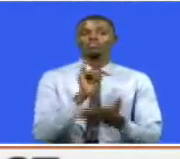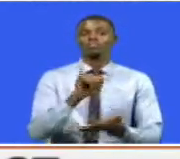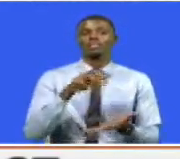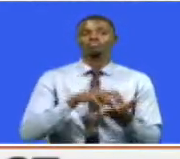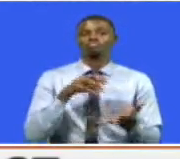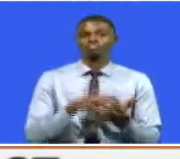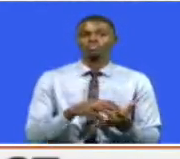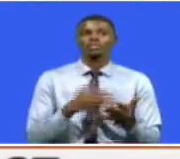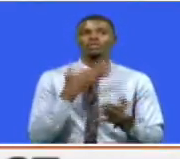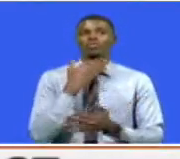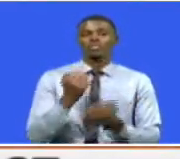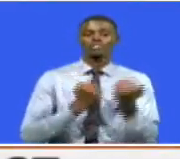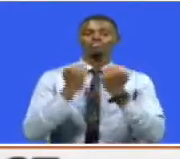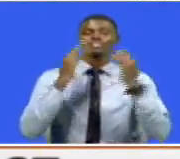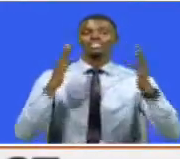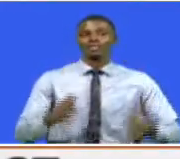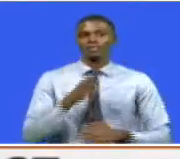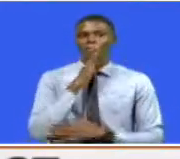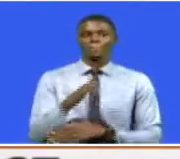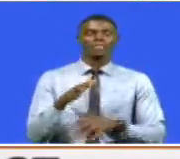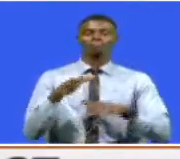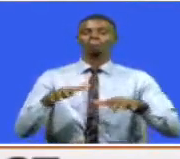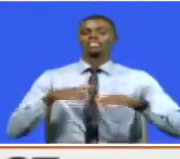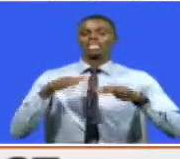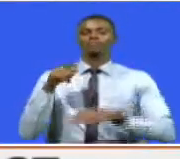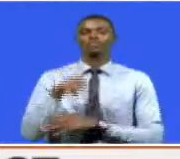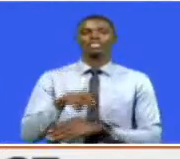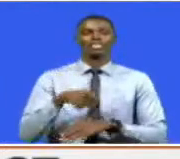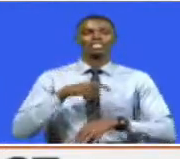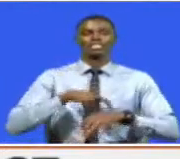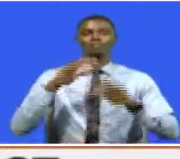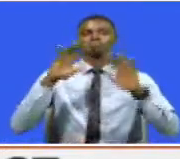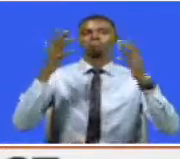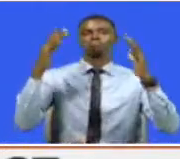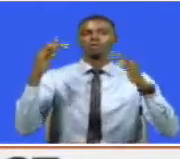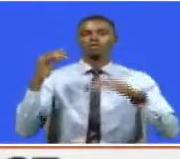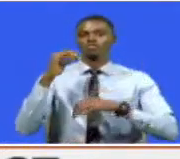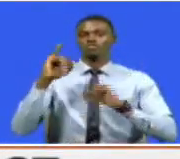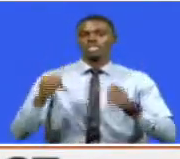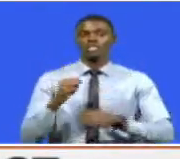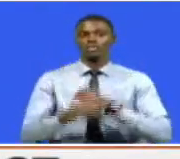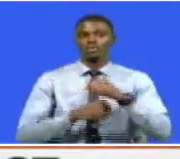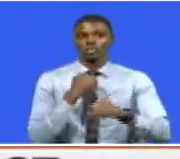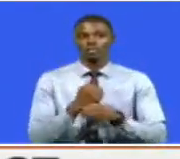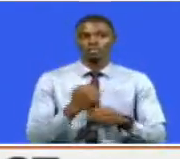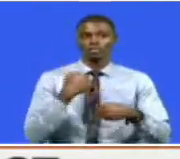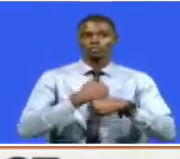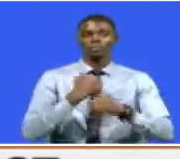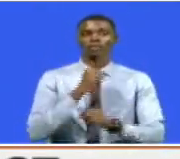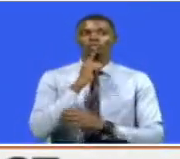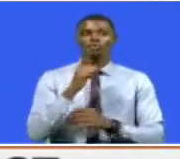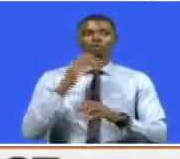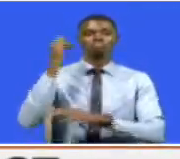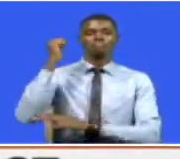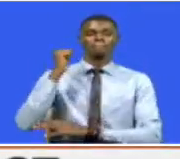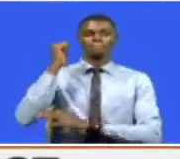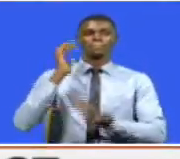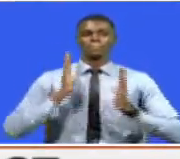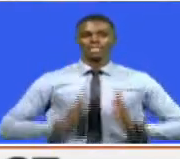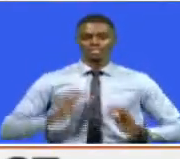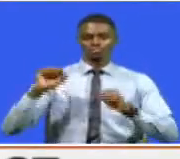huo, huku akiwataka madereva kuwa waangalifu msimu huu wa sherehe za mwaka mpya ili kuwahakikishia abiria usalama wao.